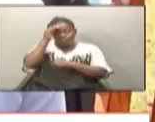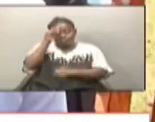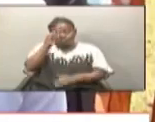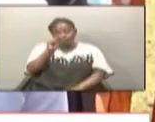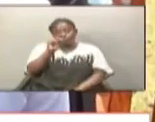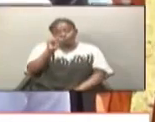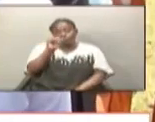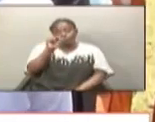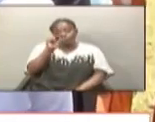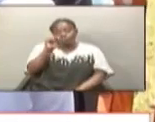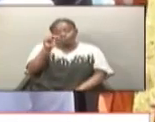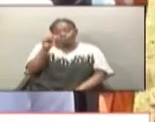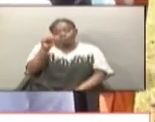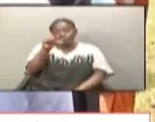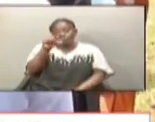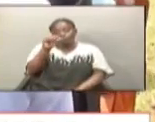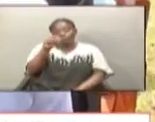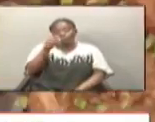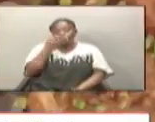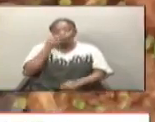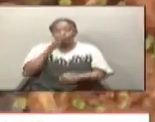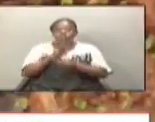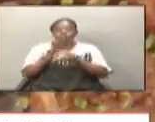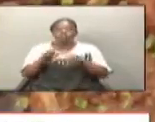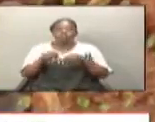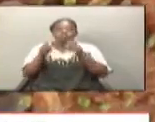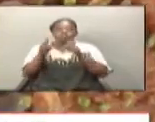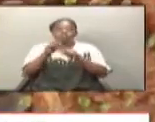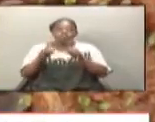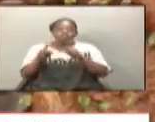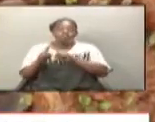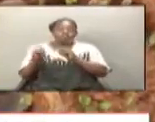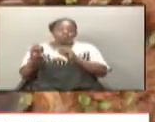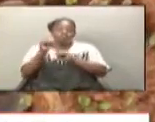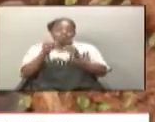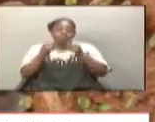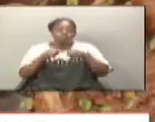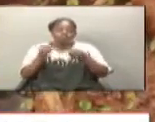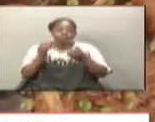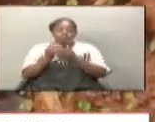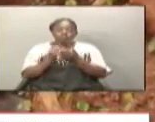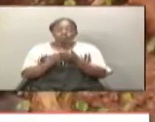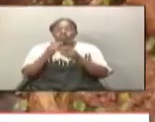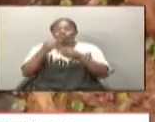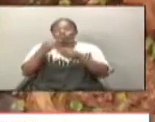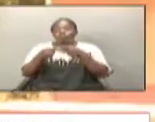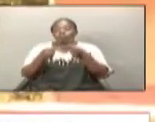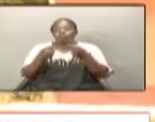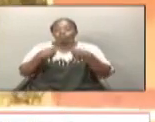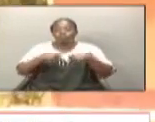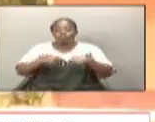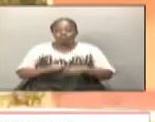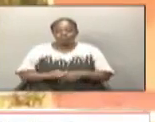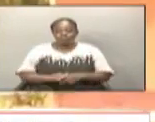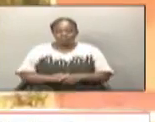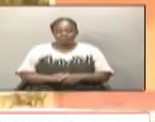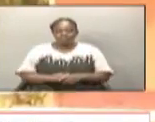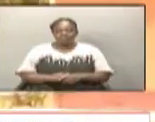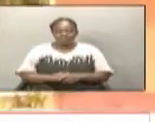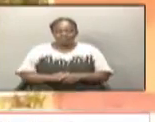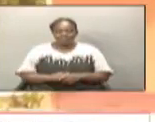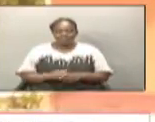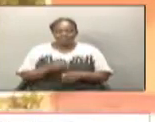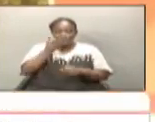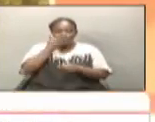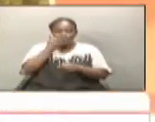mayia mkuwobu kumi abantu bano wabula mpao chakole dokuba wabulomba ganyi buchage na maso. Kwa suvi za